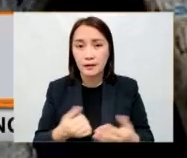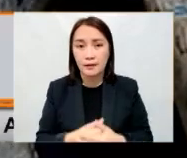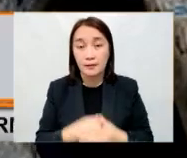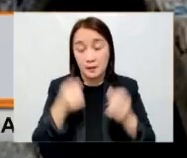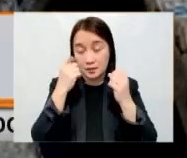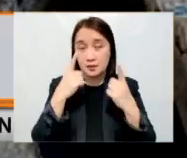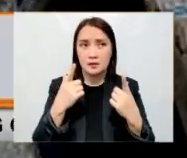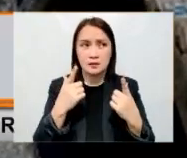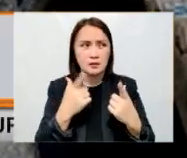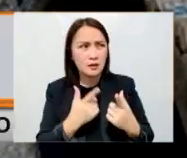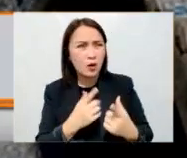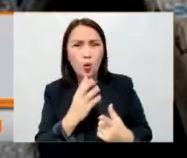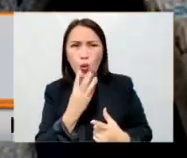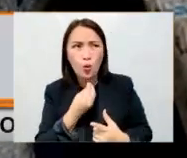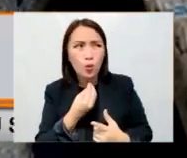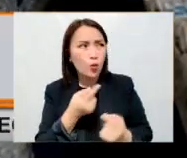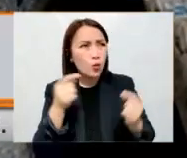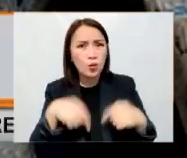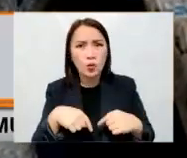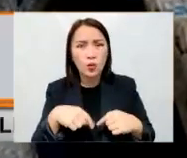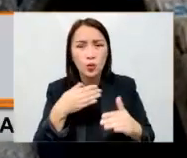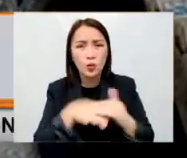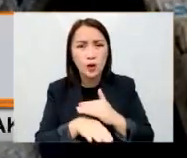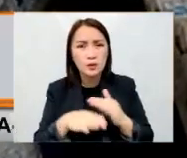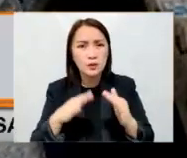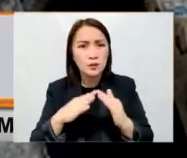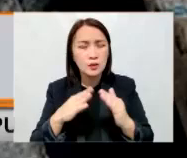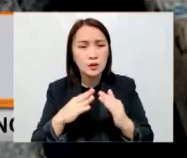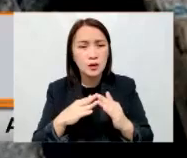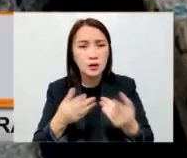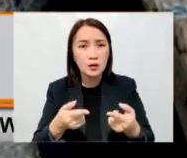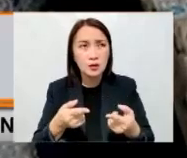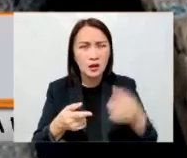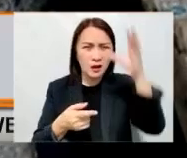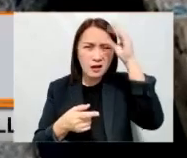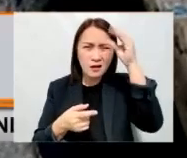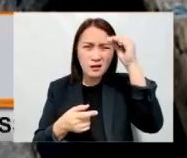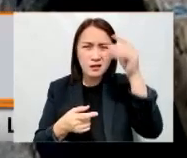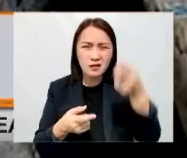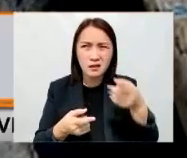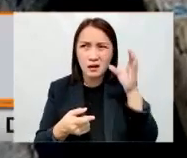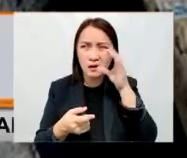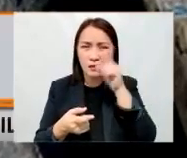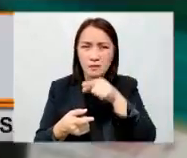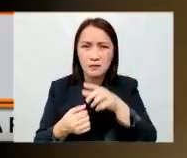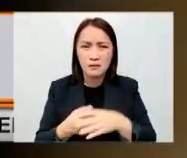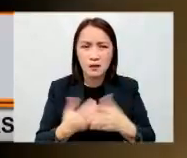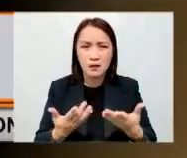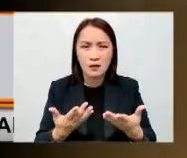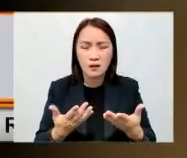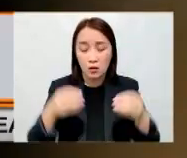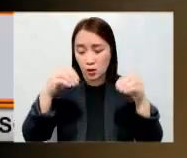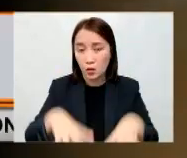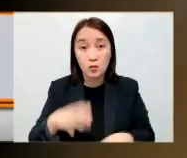ko, nagtanong ako sa kanila kung sino pumasok sa bahay ko. Sabi niya, yung lalaki. Tapos sabi ko sa kanila na nawawala sa cellphone ko.